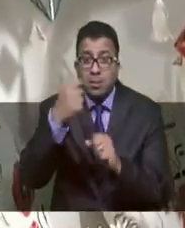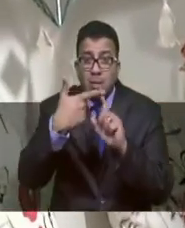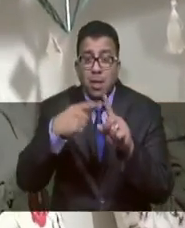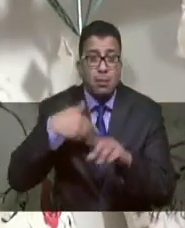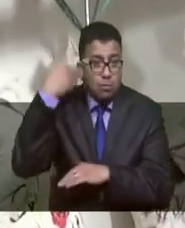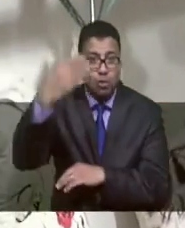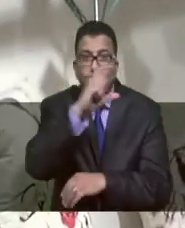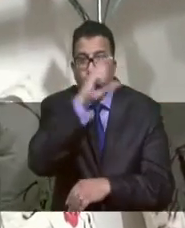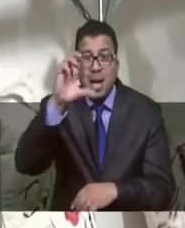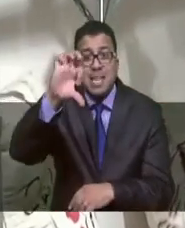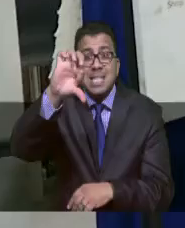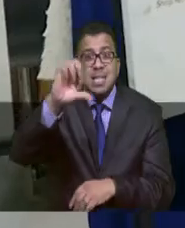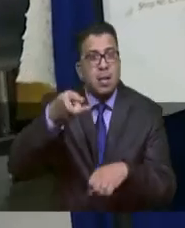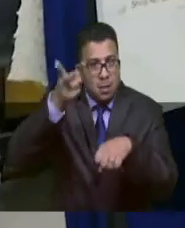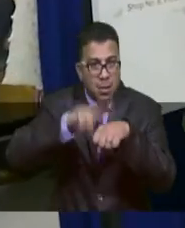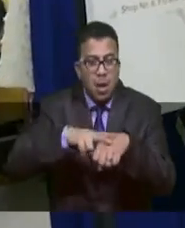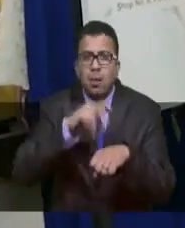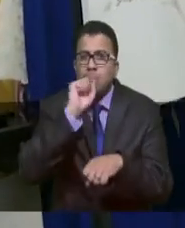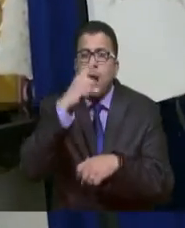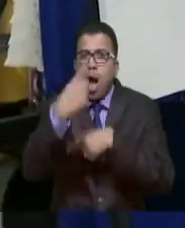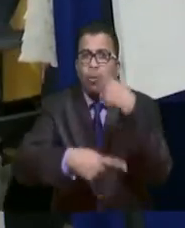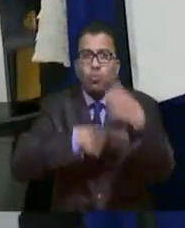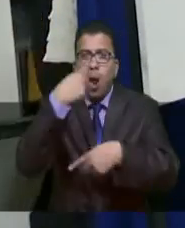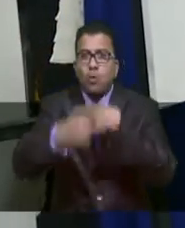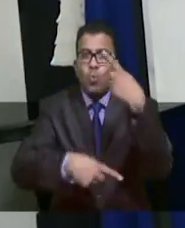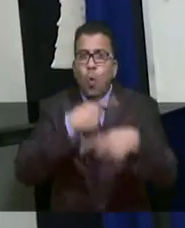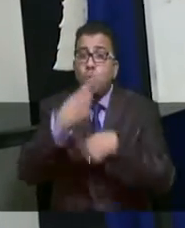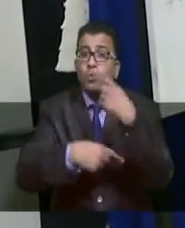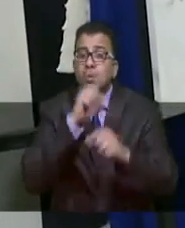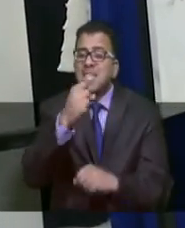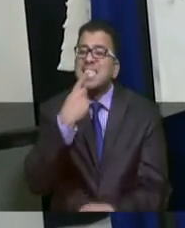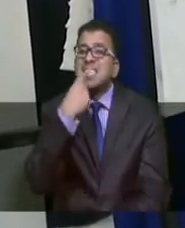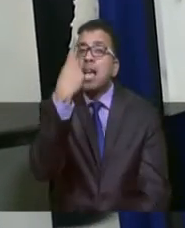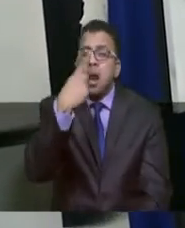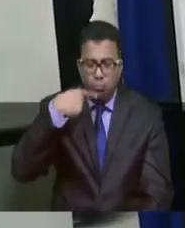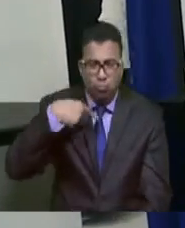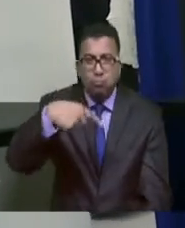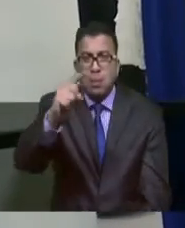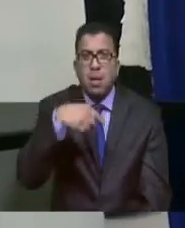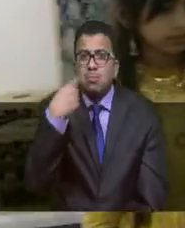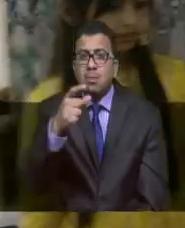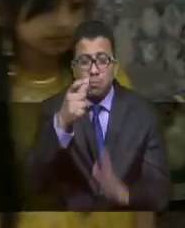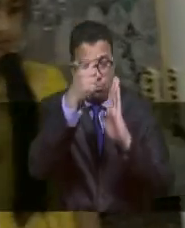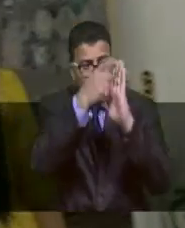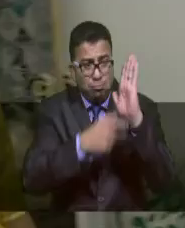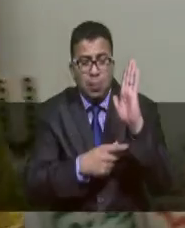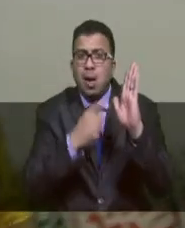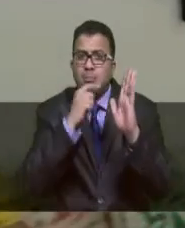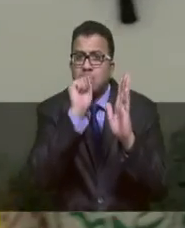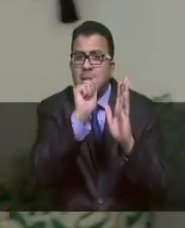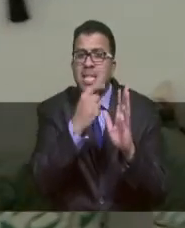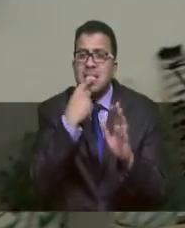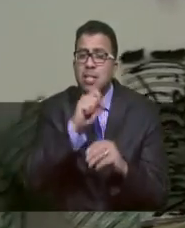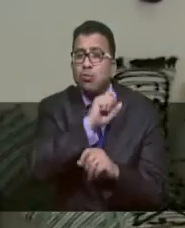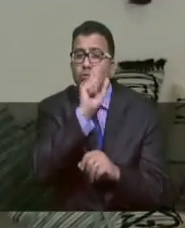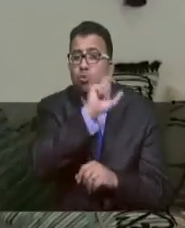سبتمبر المقبل، على أن يصبح المعرض دائما وعلى مدار العام، وسيتم تغيير قائمة المشاركين في الحدث كل